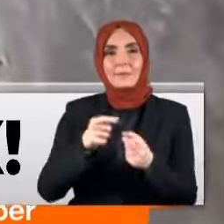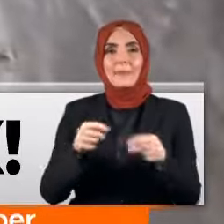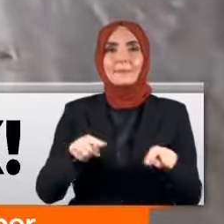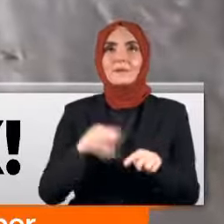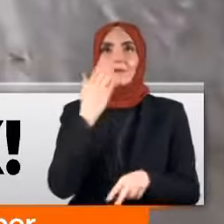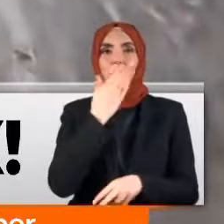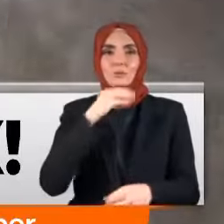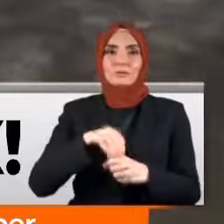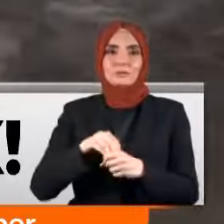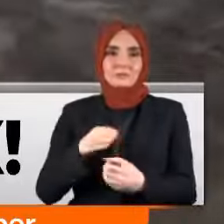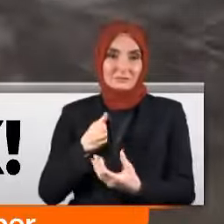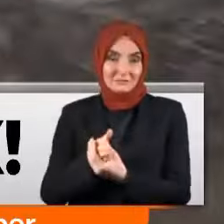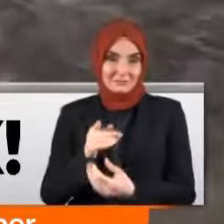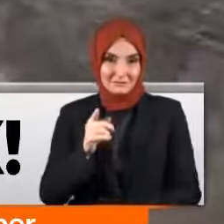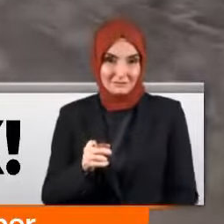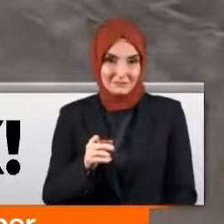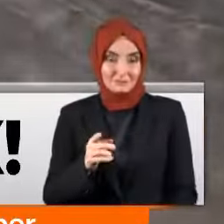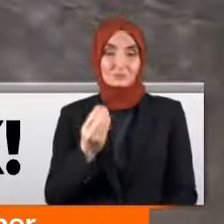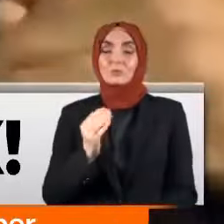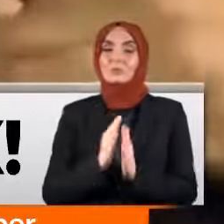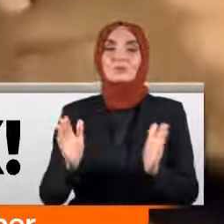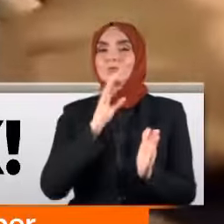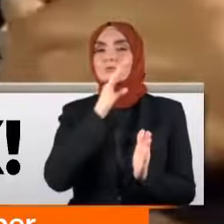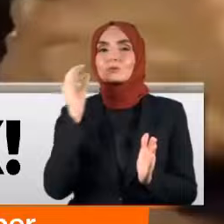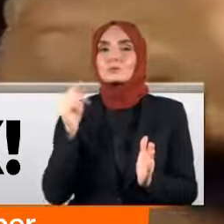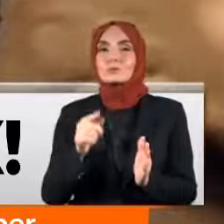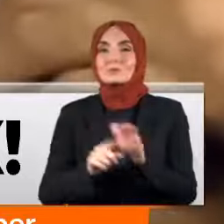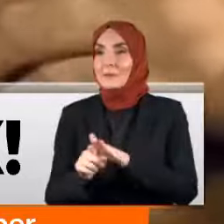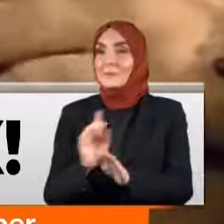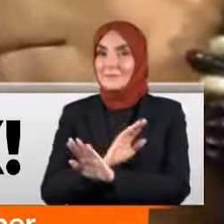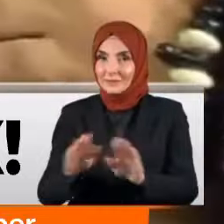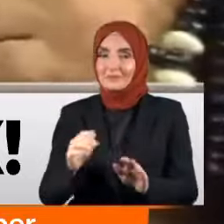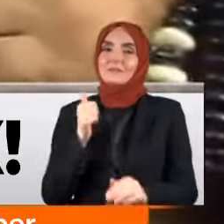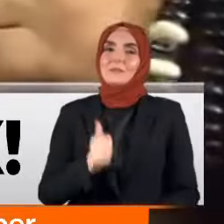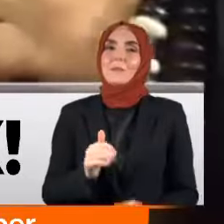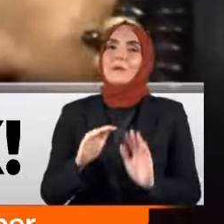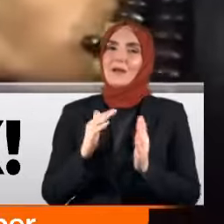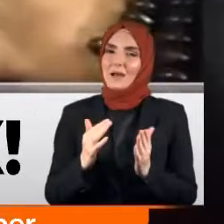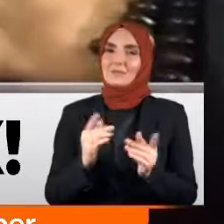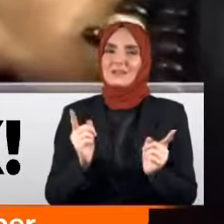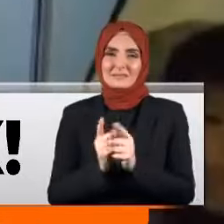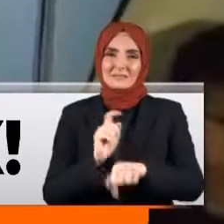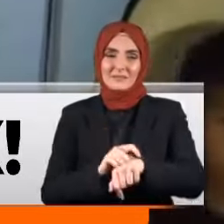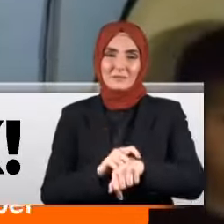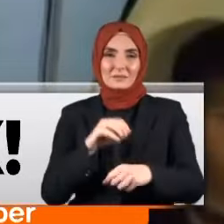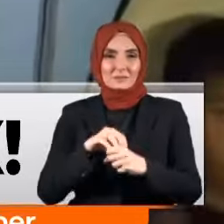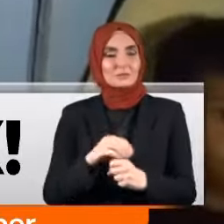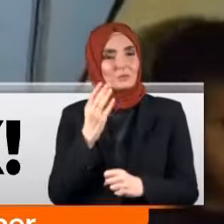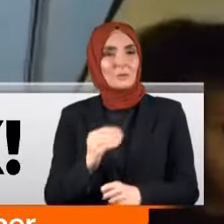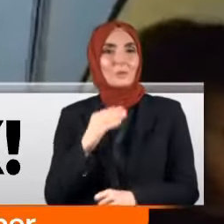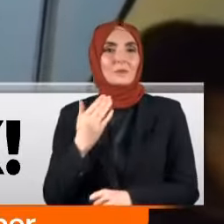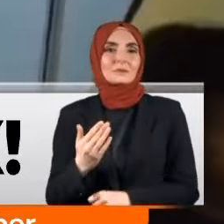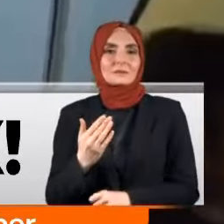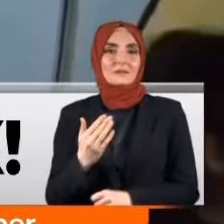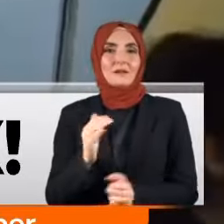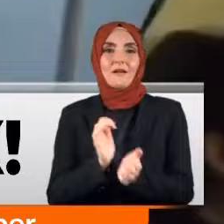katliam sona erince gelecek ancak aileleri birkaç dakikalığına da olsa her şeyi arkalarında bırakıp Nermin ve İbrahim Abed'i